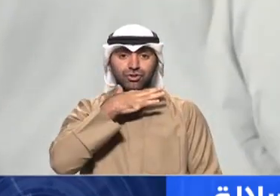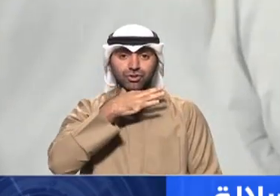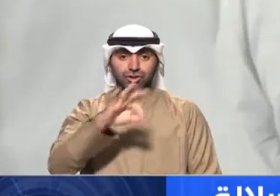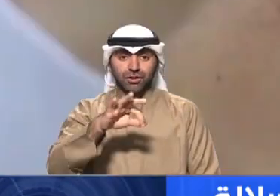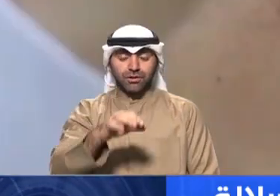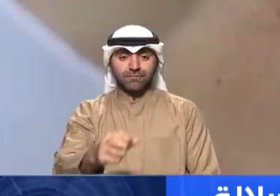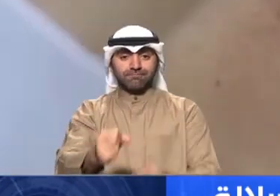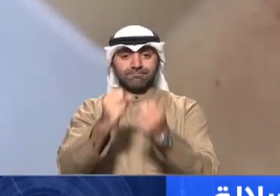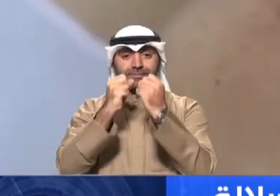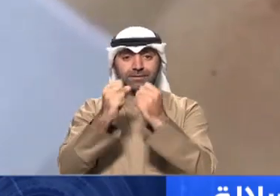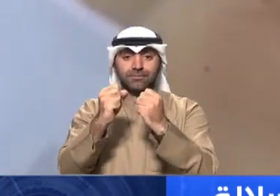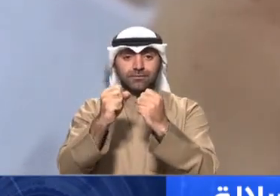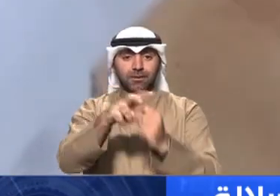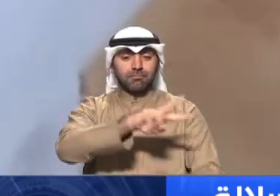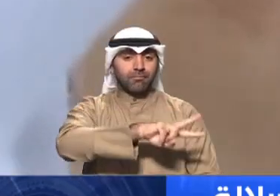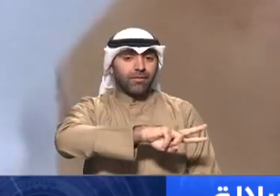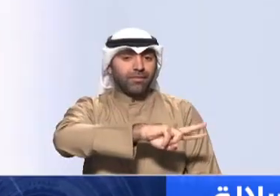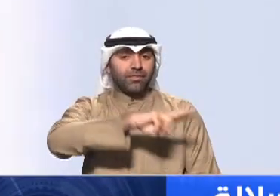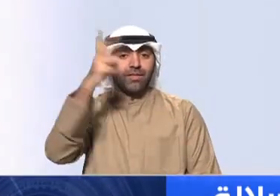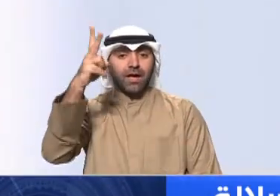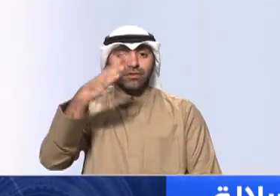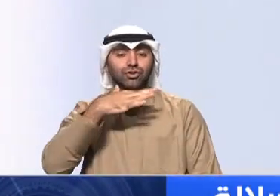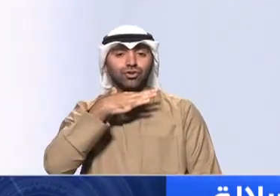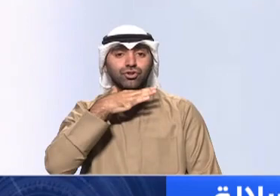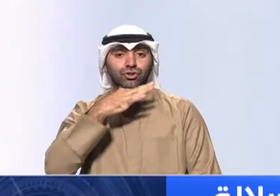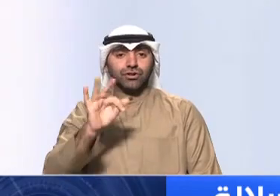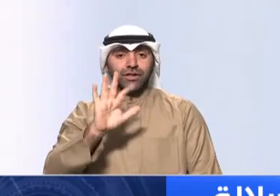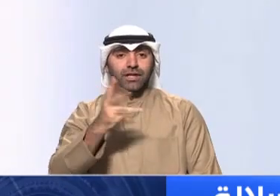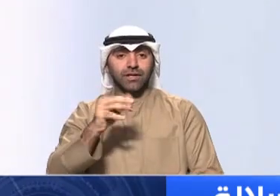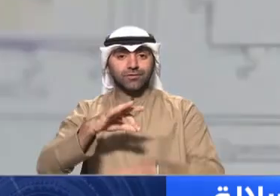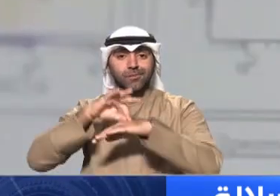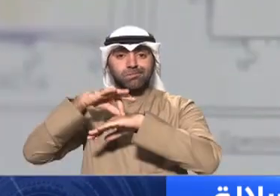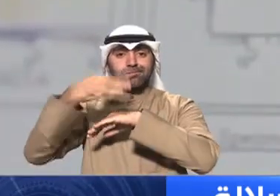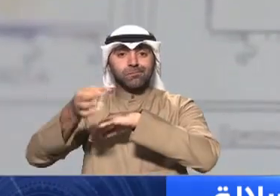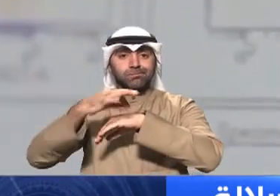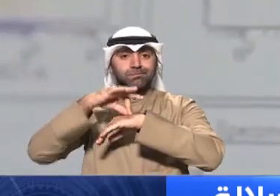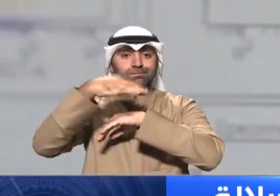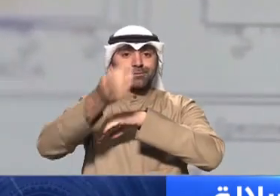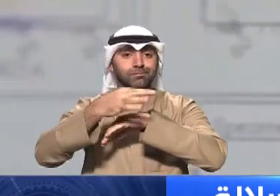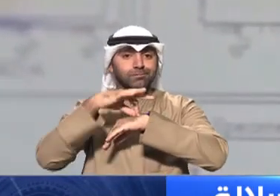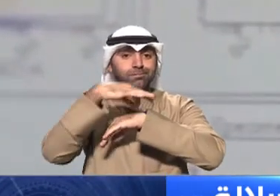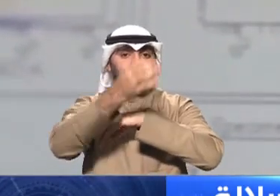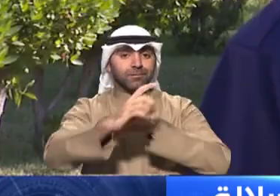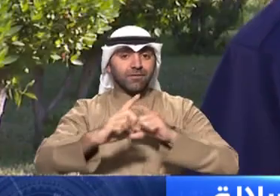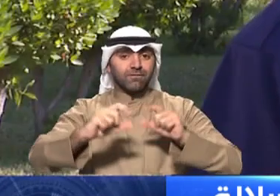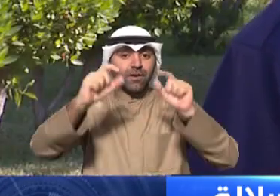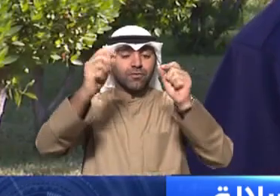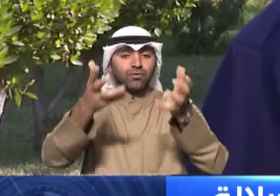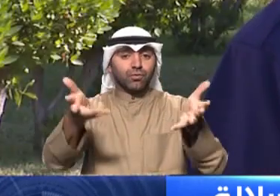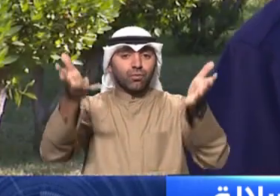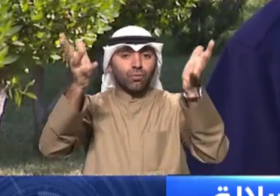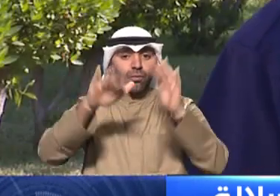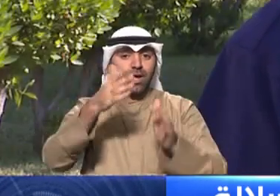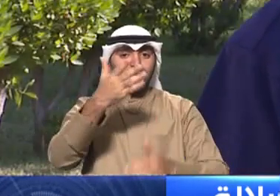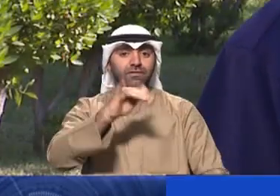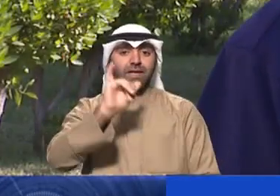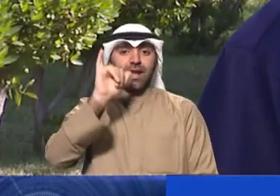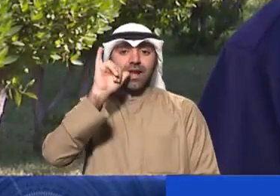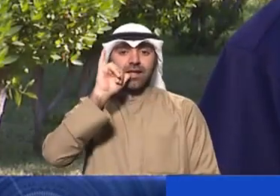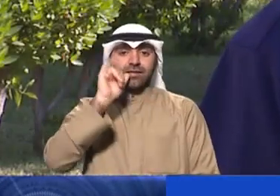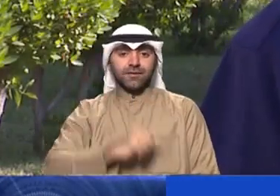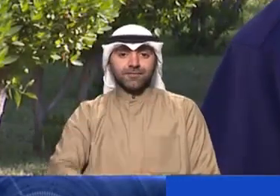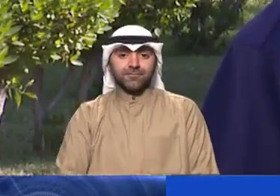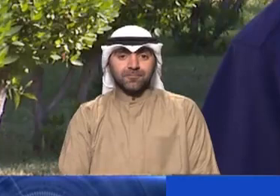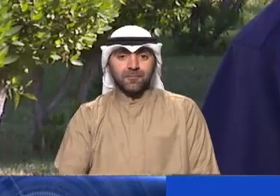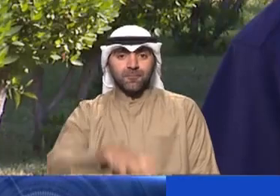هذا ما رصدته المؤسسات العلمية البحثية في بريطانيا. في بريطانيا في كونسورتيوم، اللي هو مجموعة